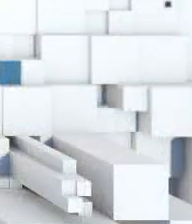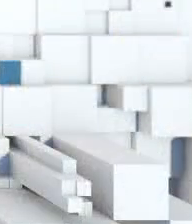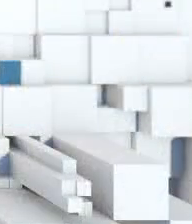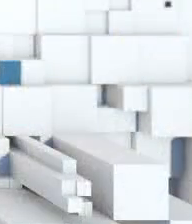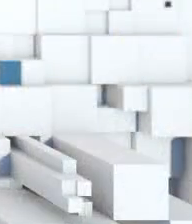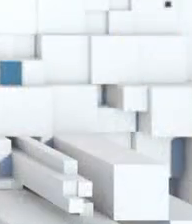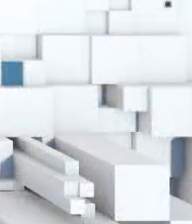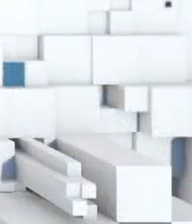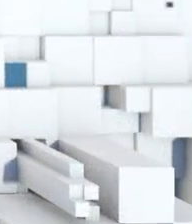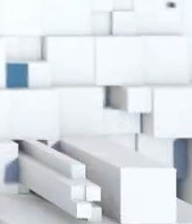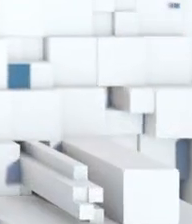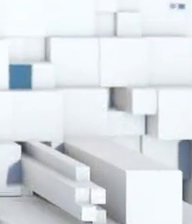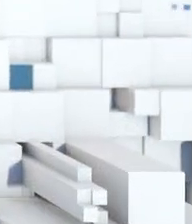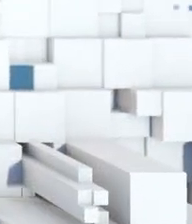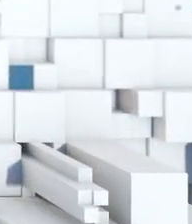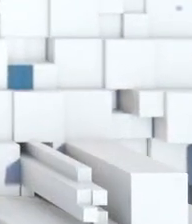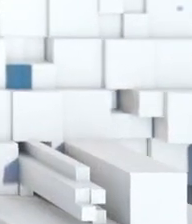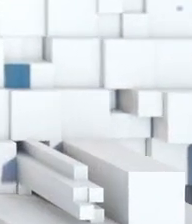으